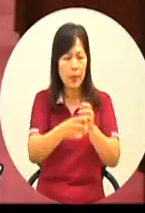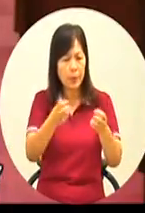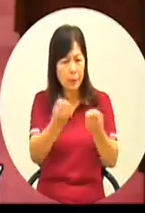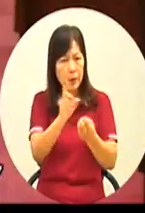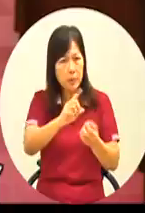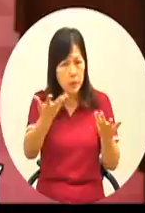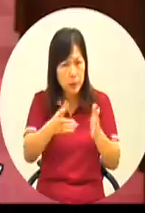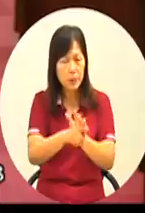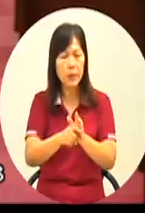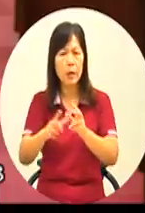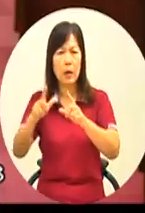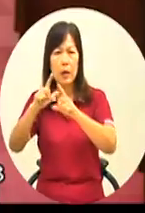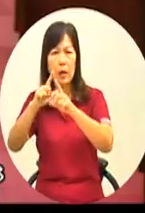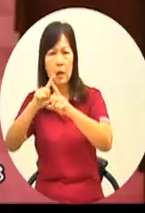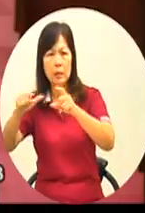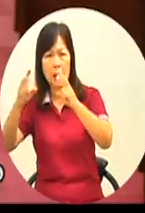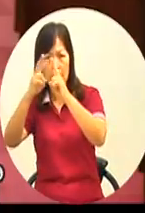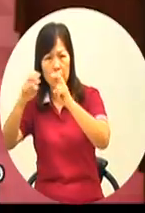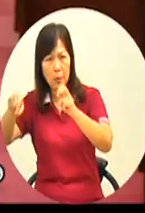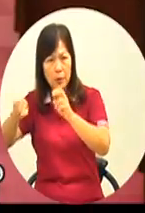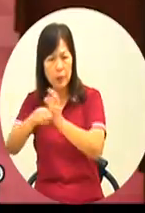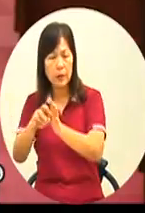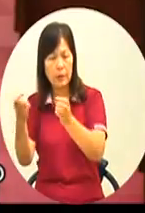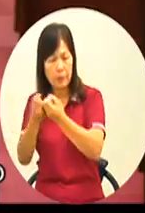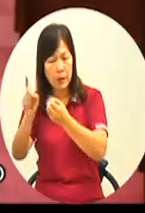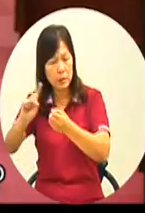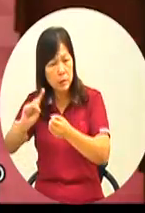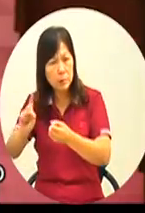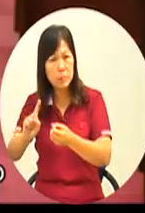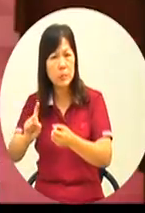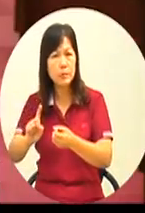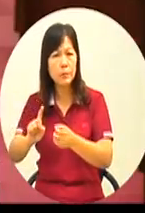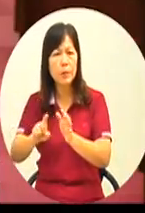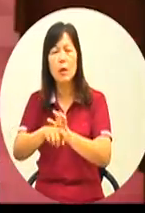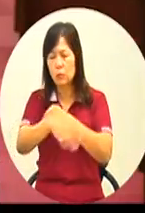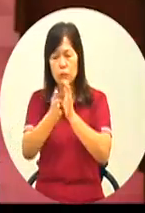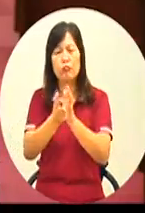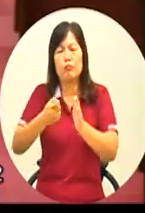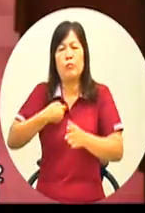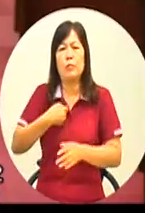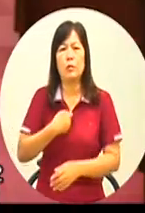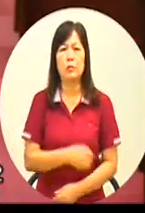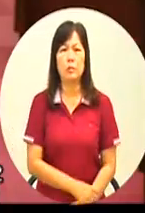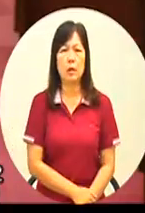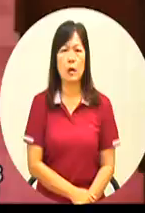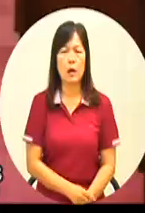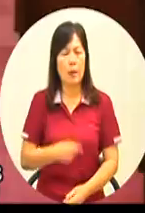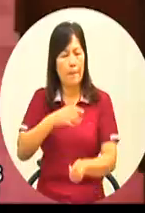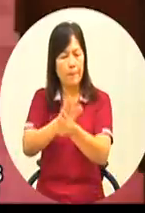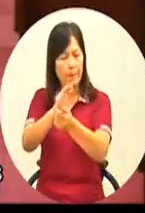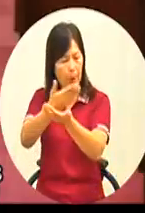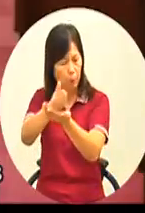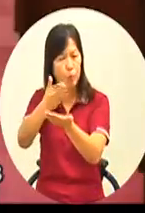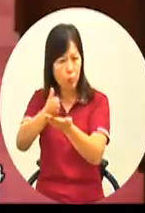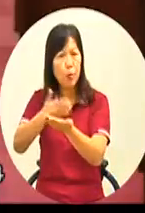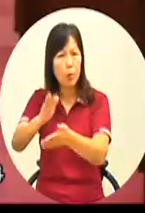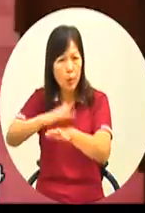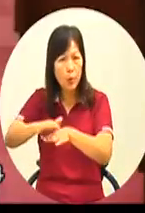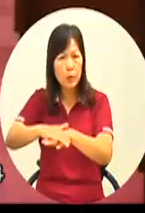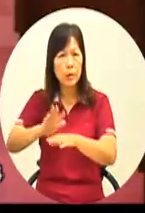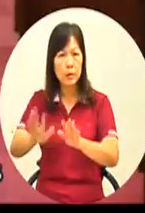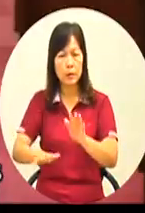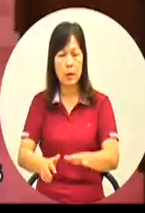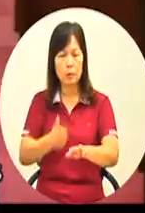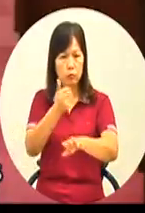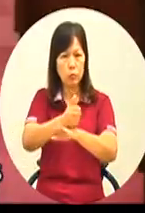是你大经祖先机关发生什么代志，对不对哈？你拢总会了解，让迎刃而解，你替人解决嘛。包括你现在做民政局长，